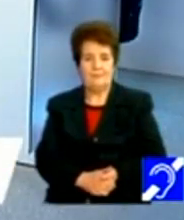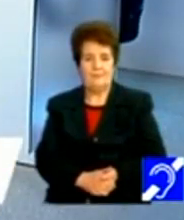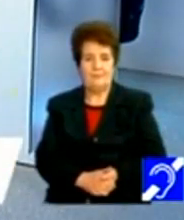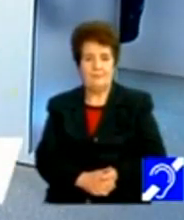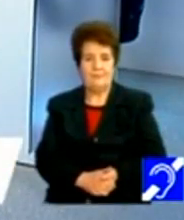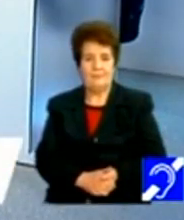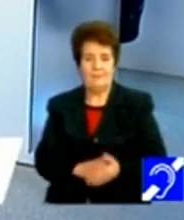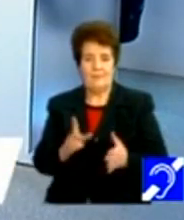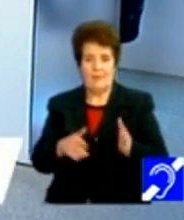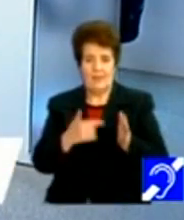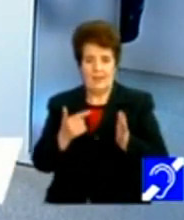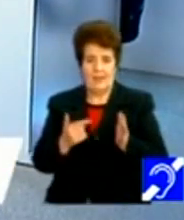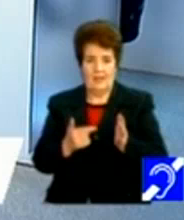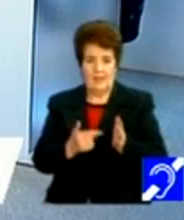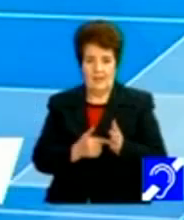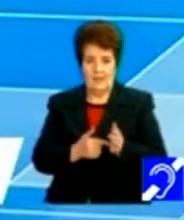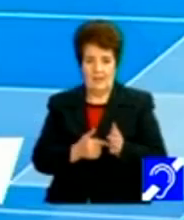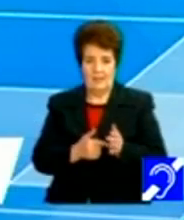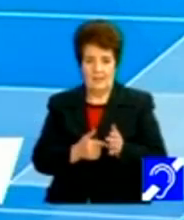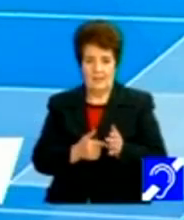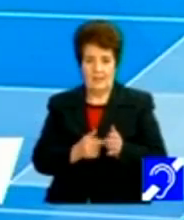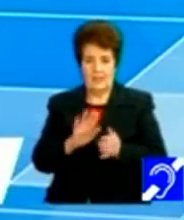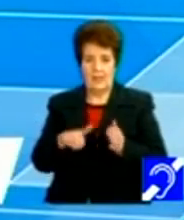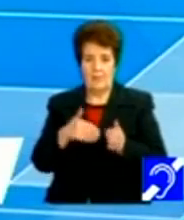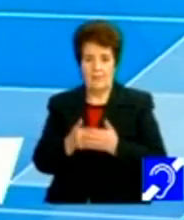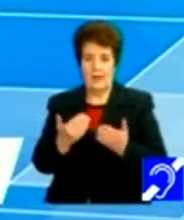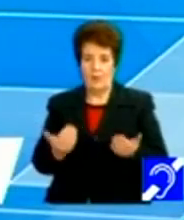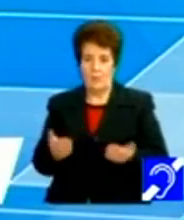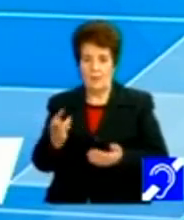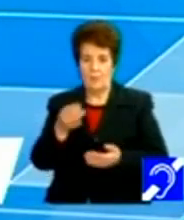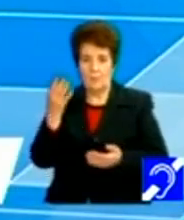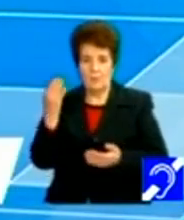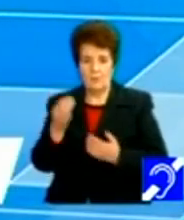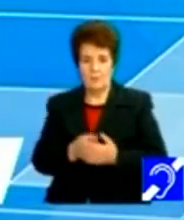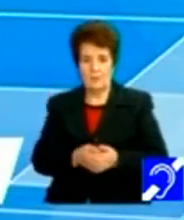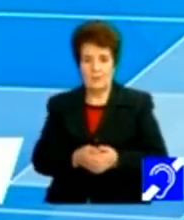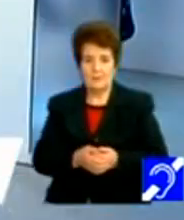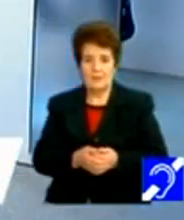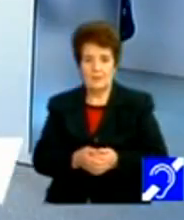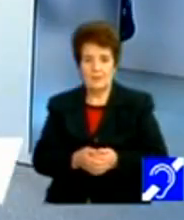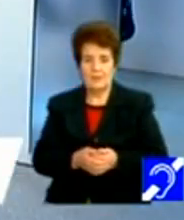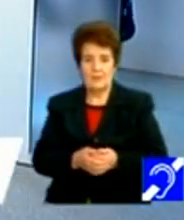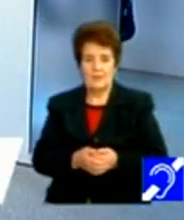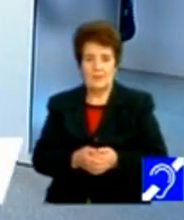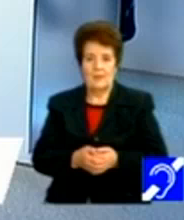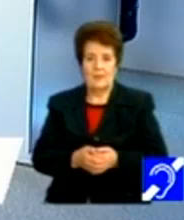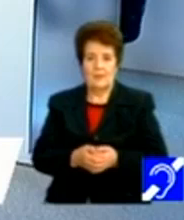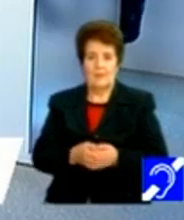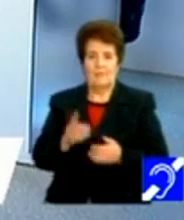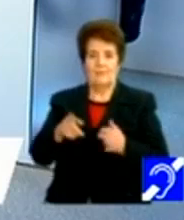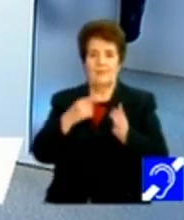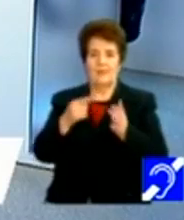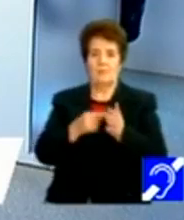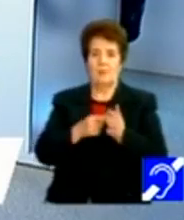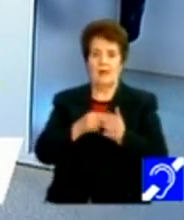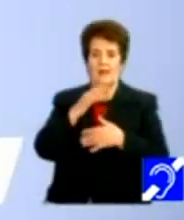Am ajuns la întrebările, da, din istoria președinților de până acum ai Republicii Moldova și, haideți, domnul Țăcu, ce spune acolo? Întrebarea e încurcat, pentru